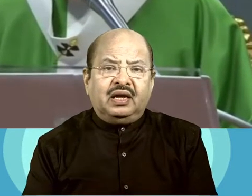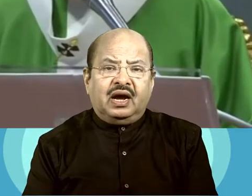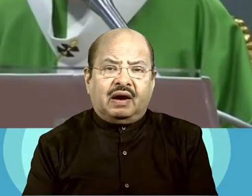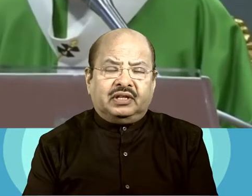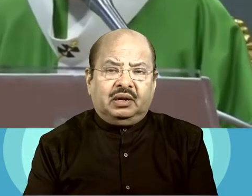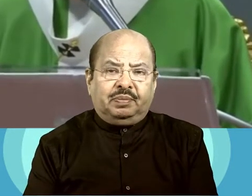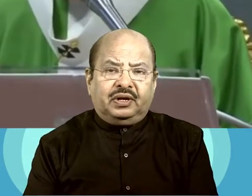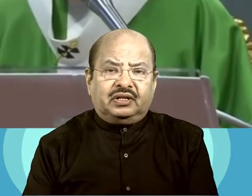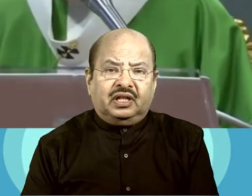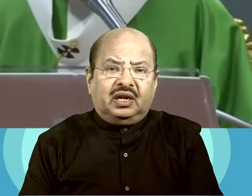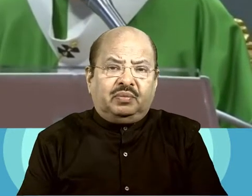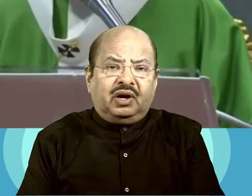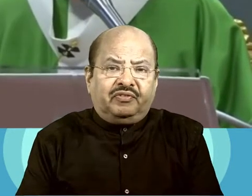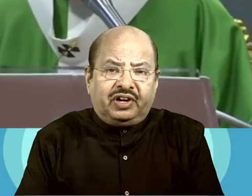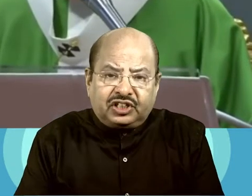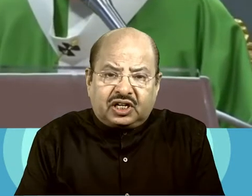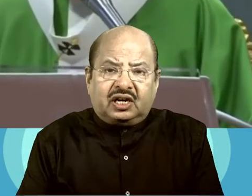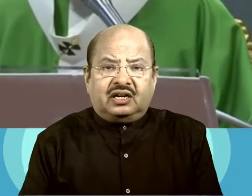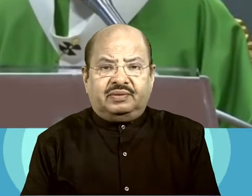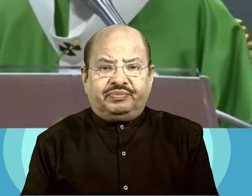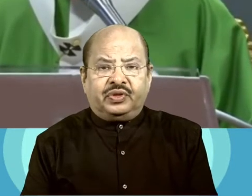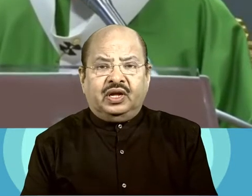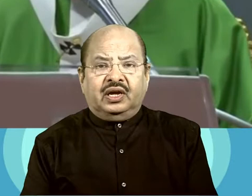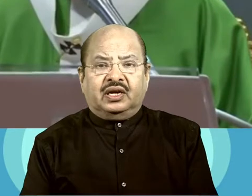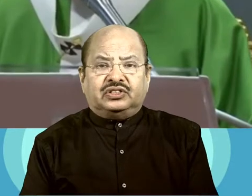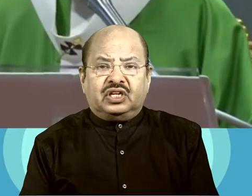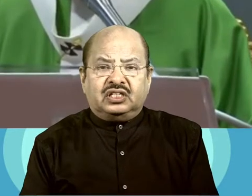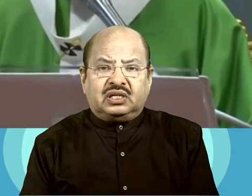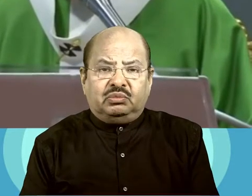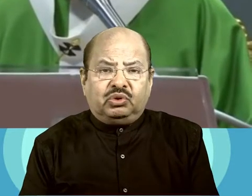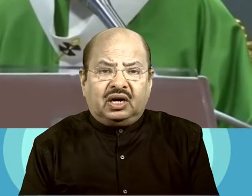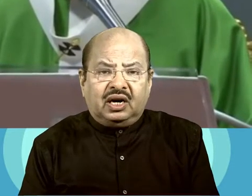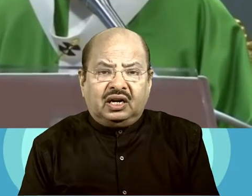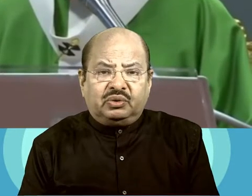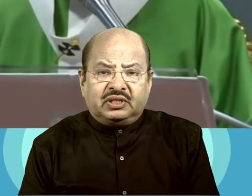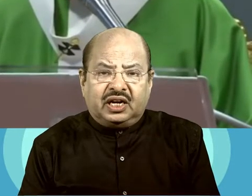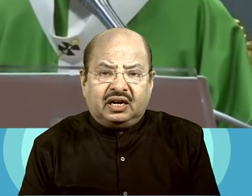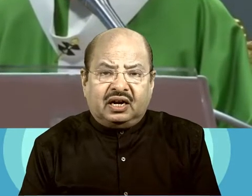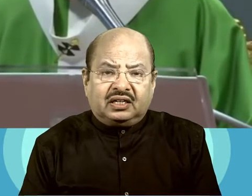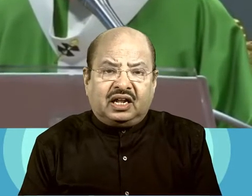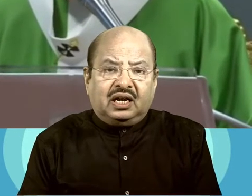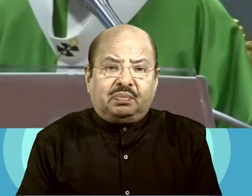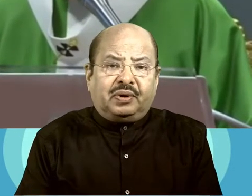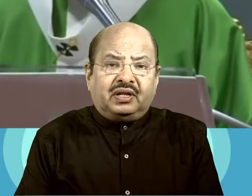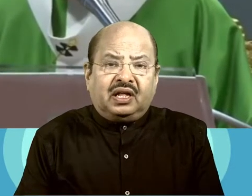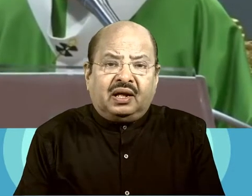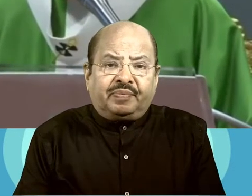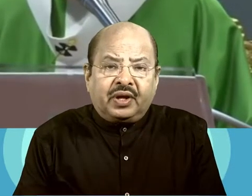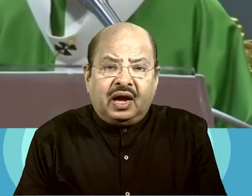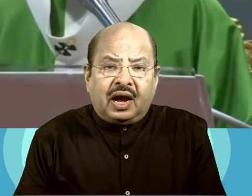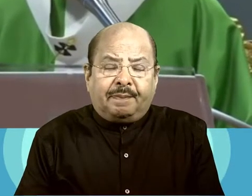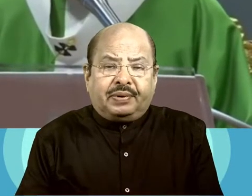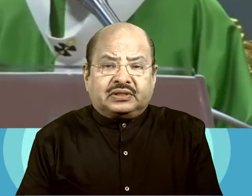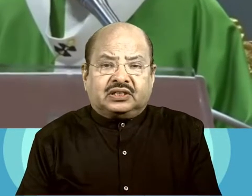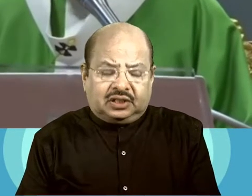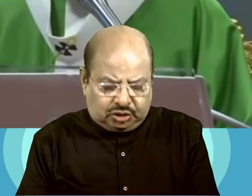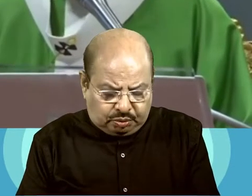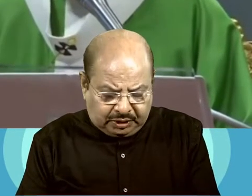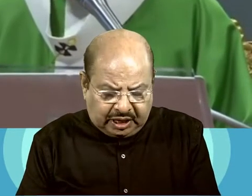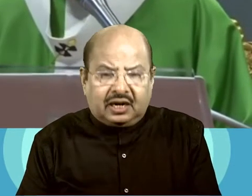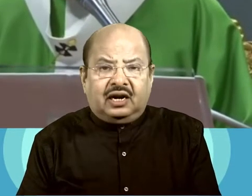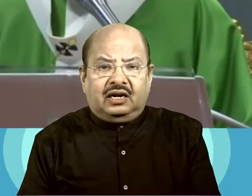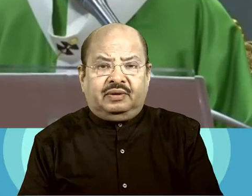ഫലപ്രദമായി അവതരിപ്പിക്കുന്നതിലുമുള്ള വീഴ്ചകൾ, ക്രിസ്ത്യൻ സമൂഹങ്ങളിൽ യുവജനങ്ങൾക്ക് നൽകപ്പെടുന്ന